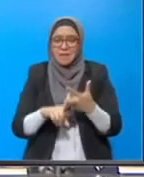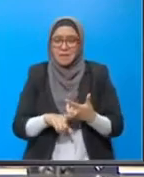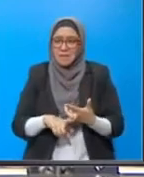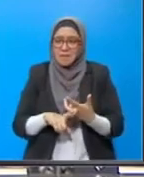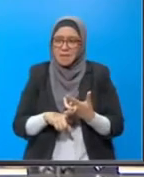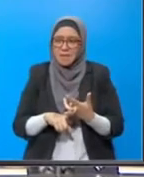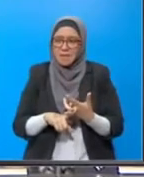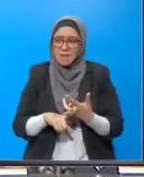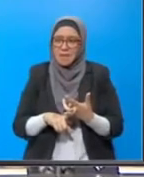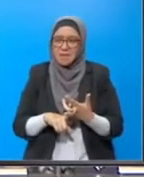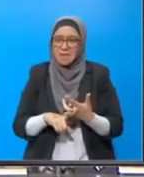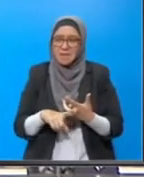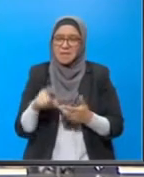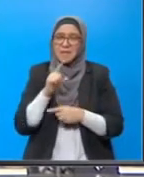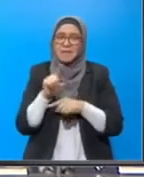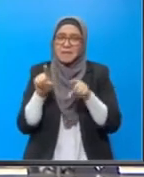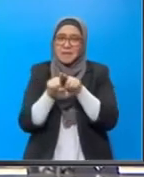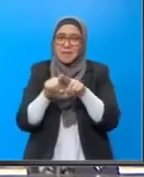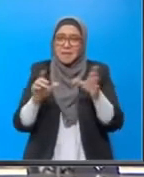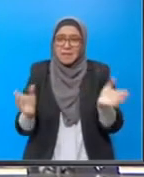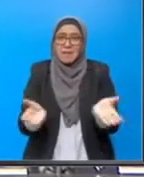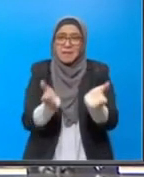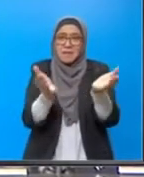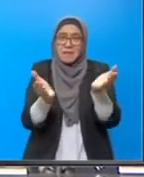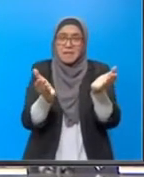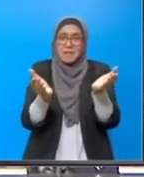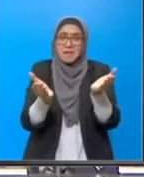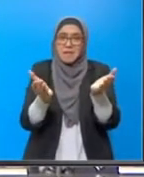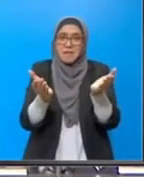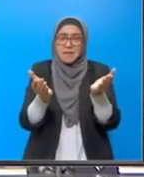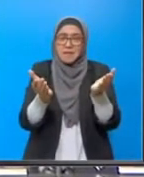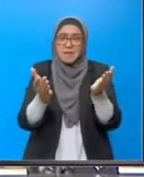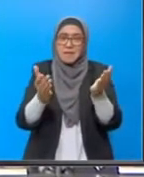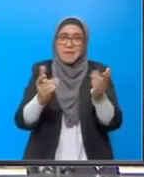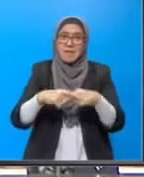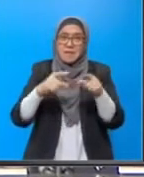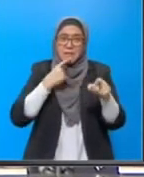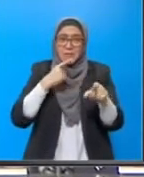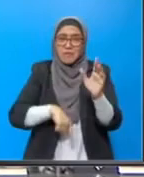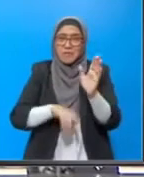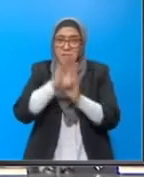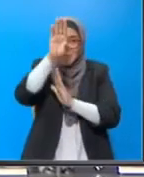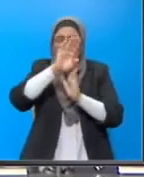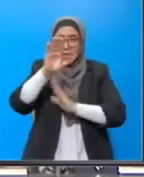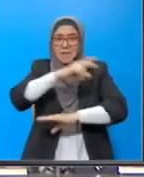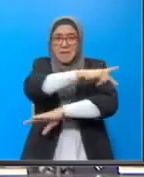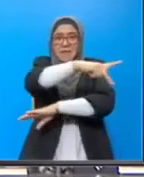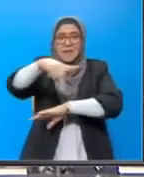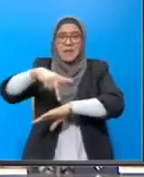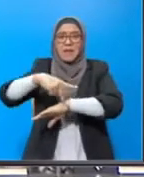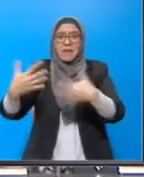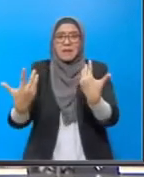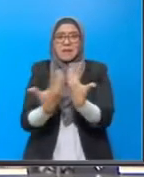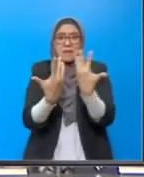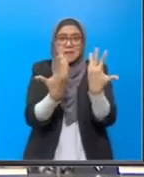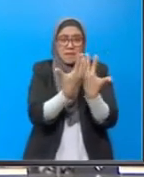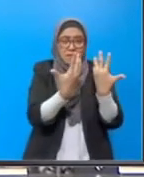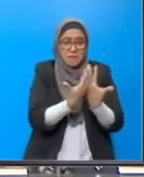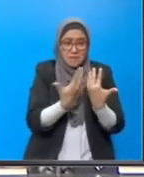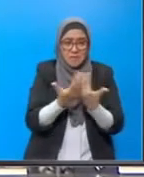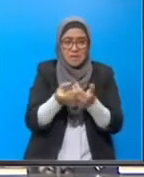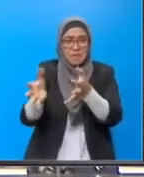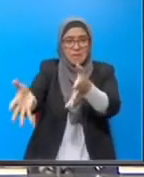mag menjana ataupun membangunkan Padang rumput yang terbiar dan boleh diguna pakai